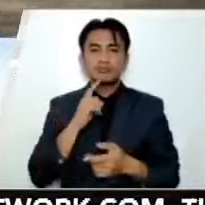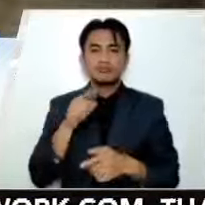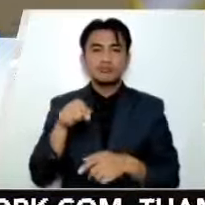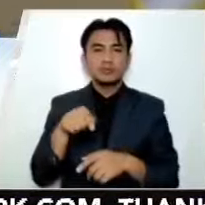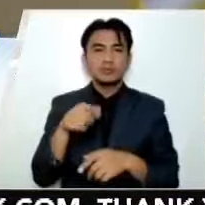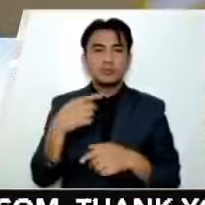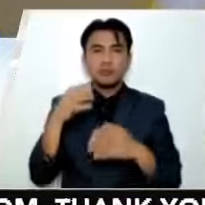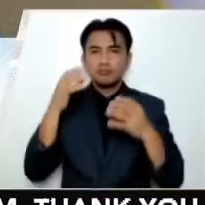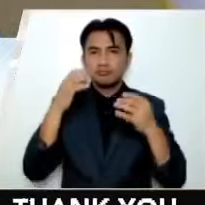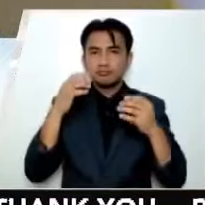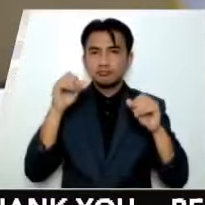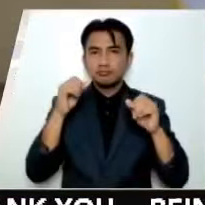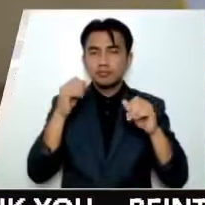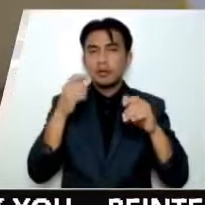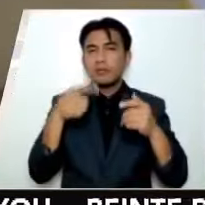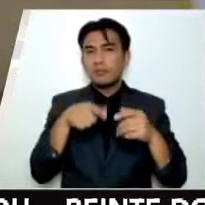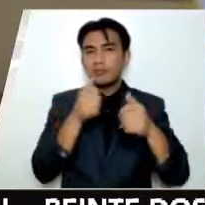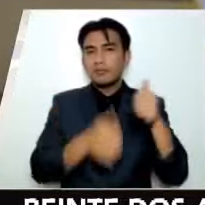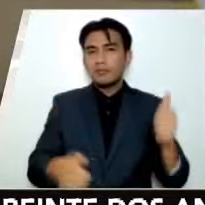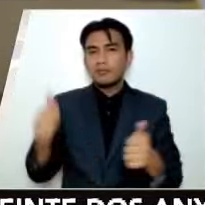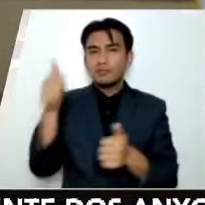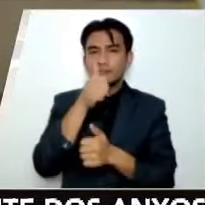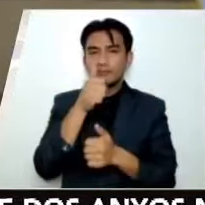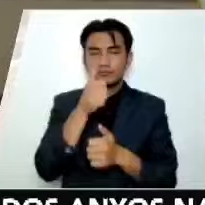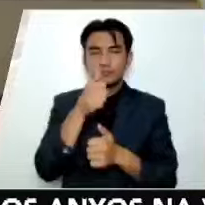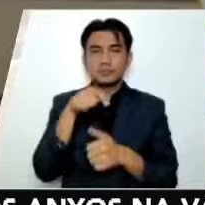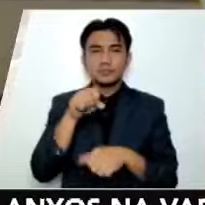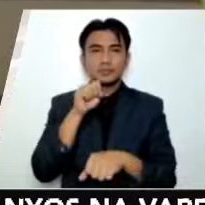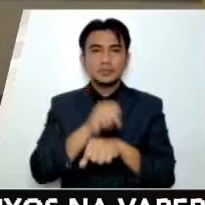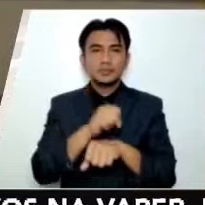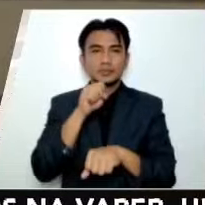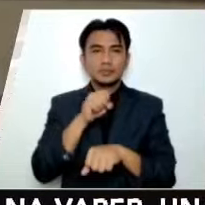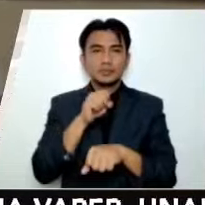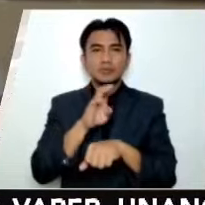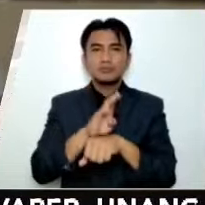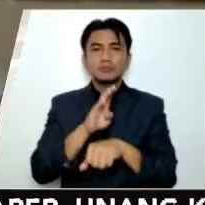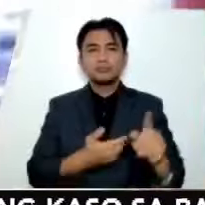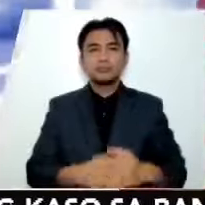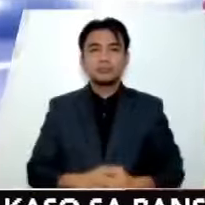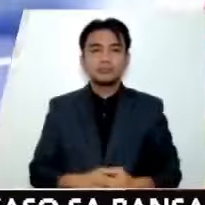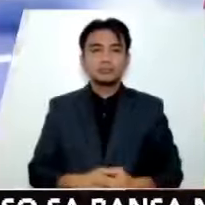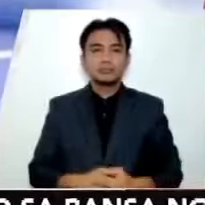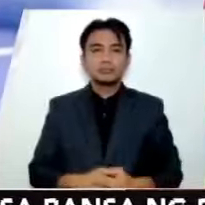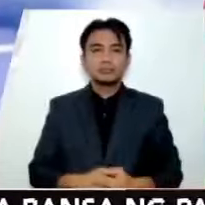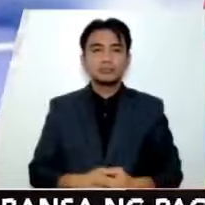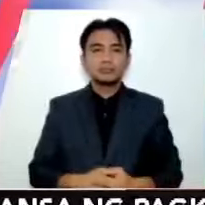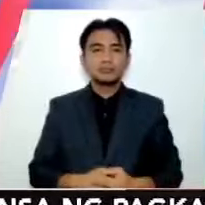Lee Kuan Yew.